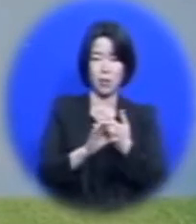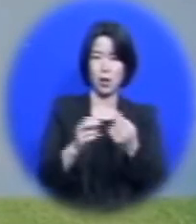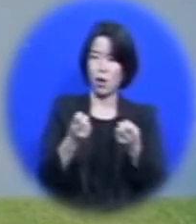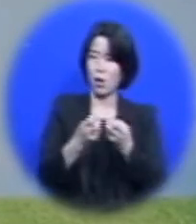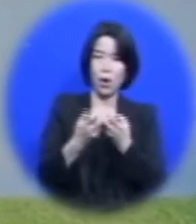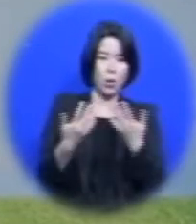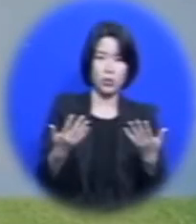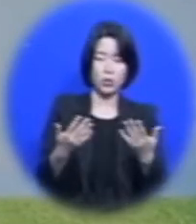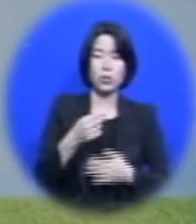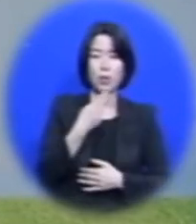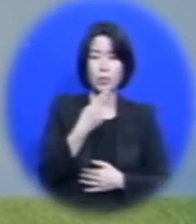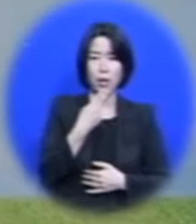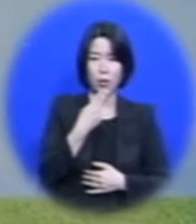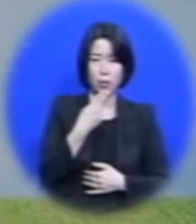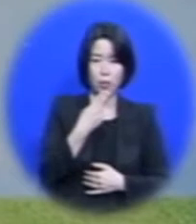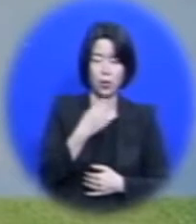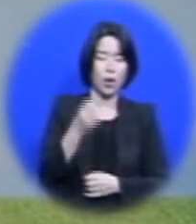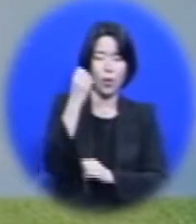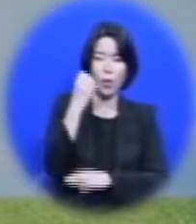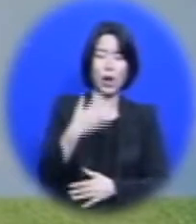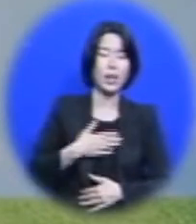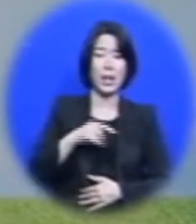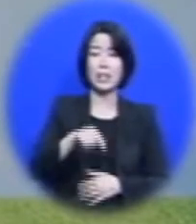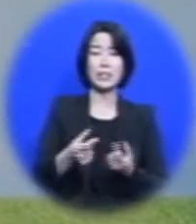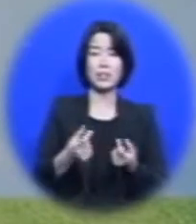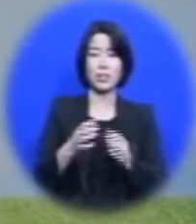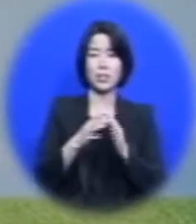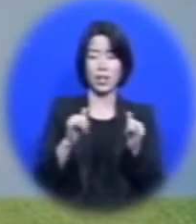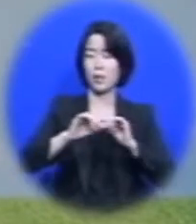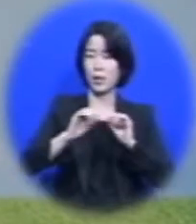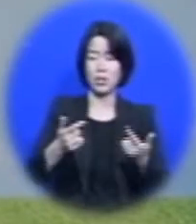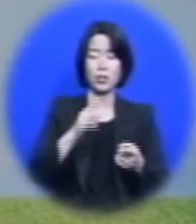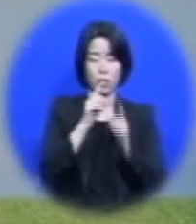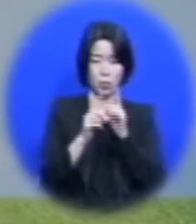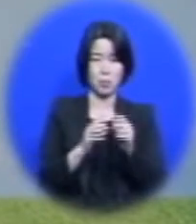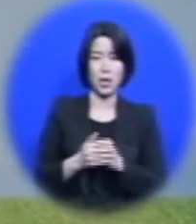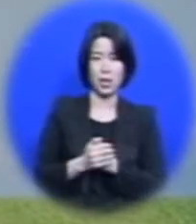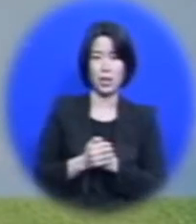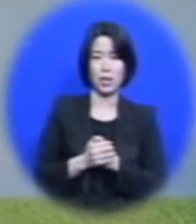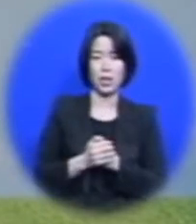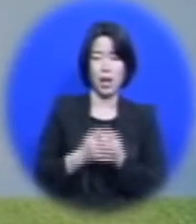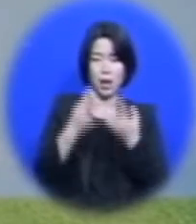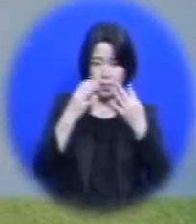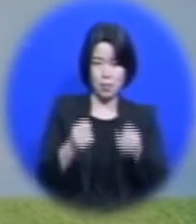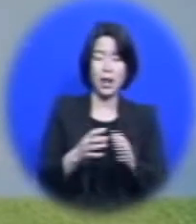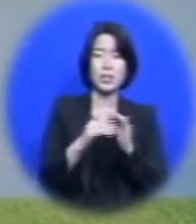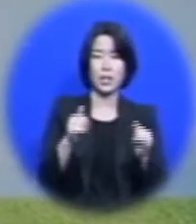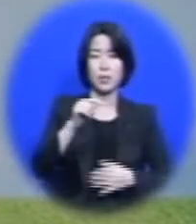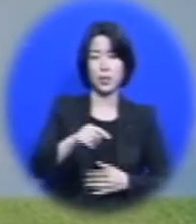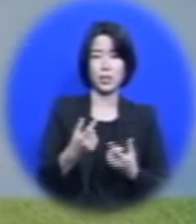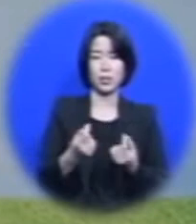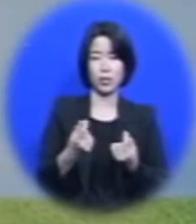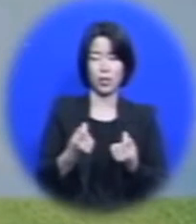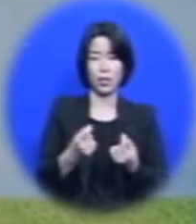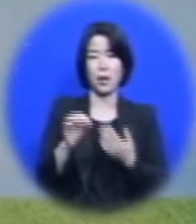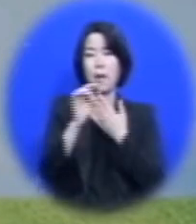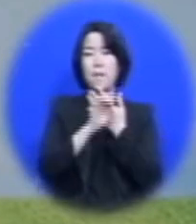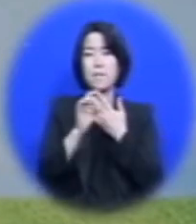수 없었다고 본래 나는 그런 사람이 아니었다고 말합니다. 많은 사람들이 그렇게